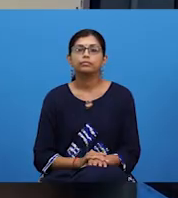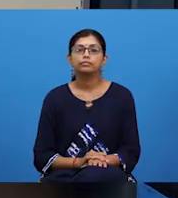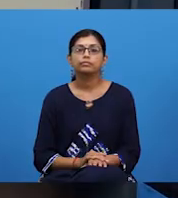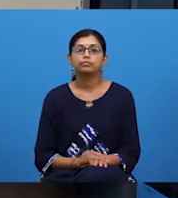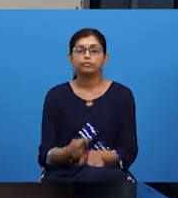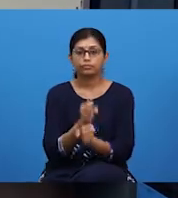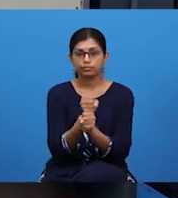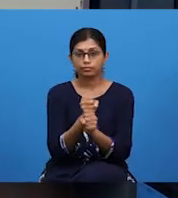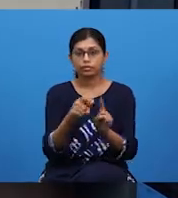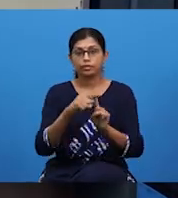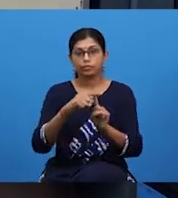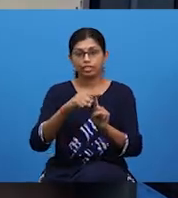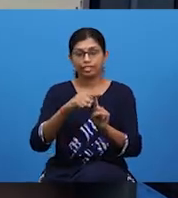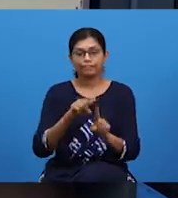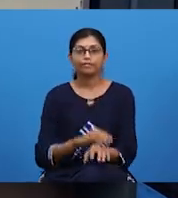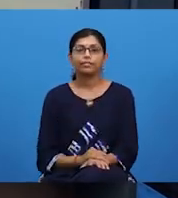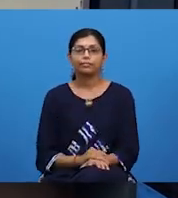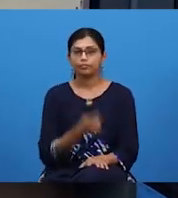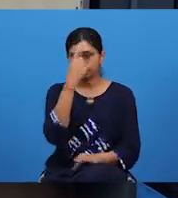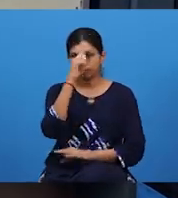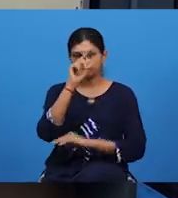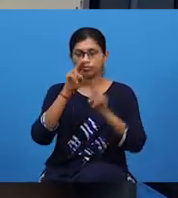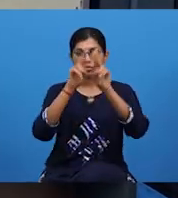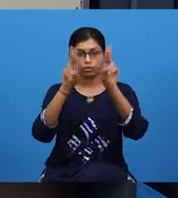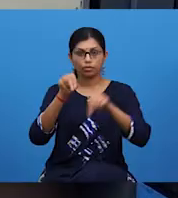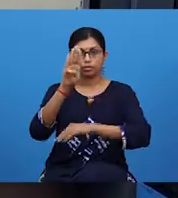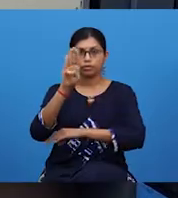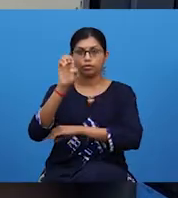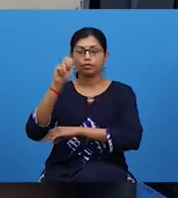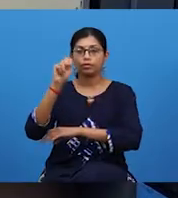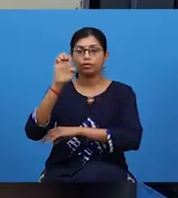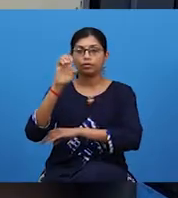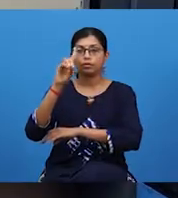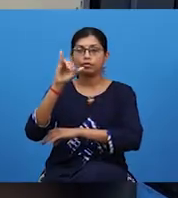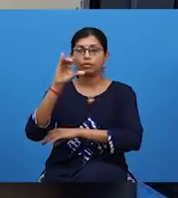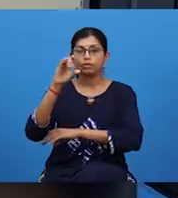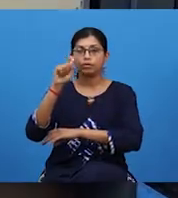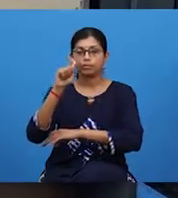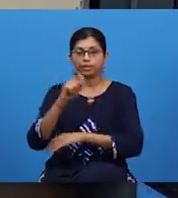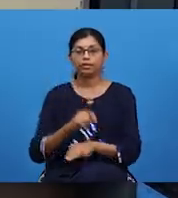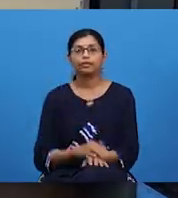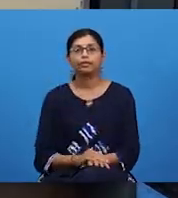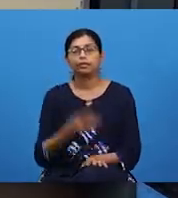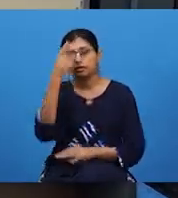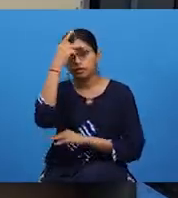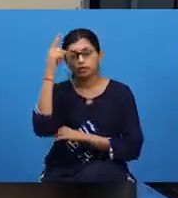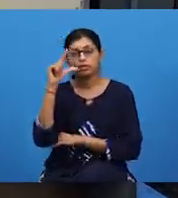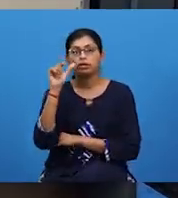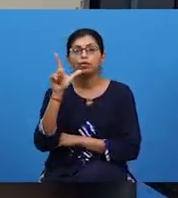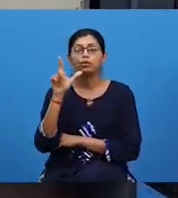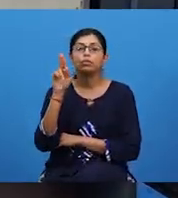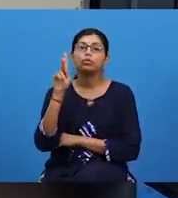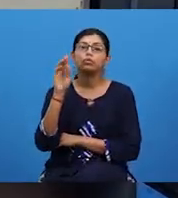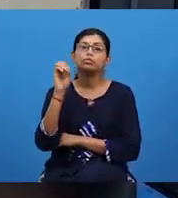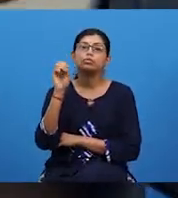positif untuk ujian magnetik. Okey, ujian magnetik. Kerana glukosa merupakan molekul yang kecil dan